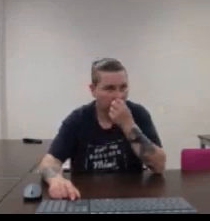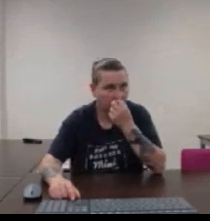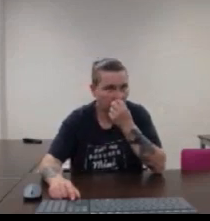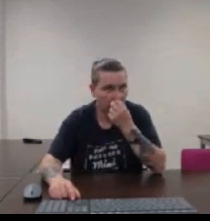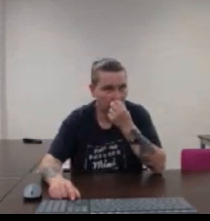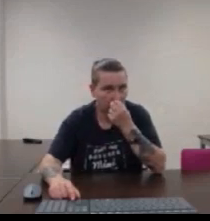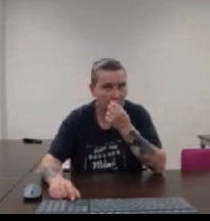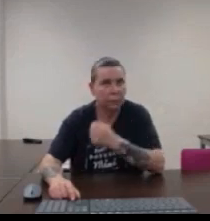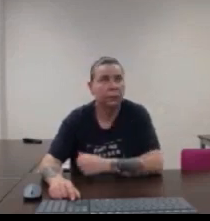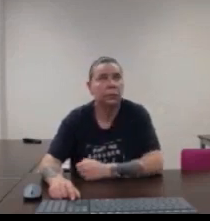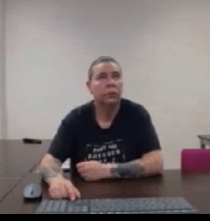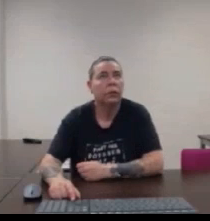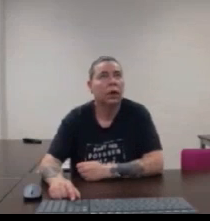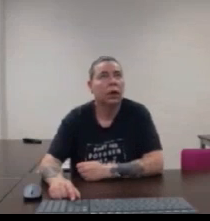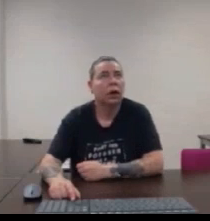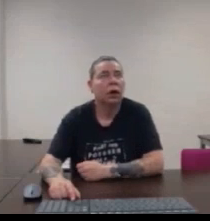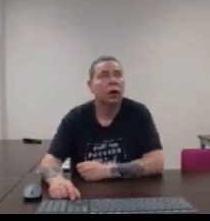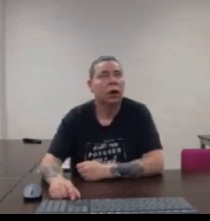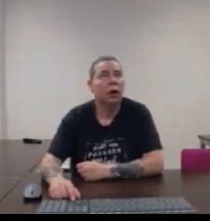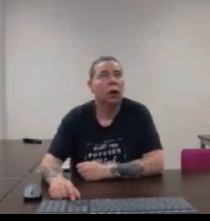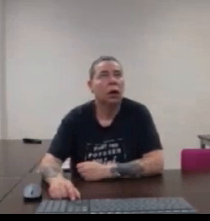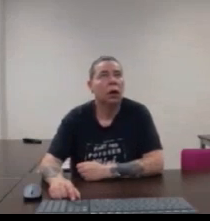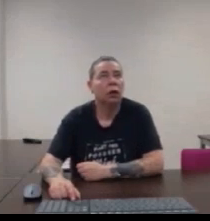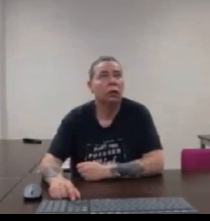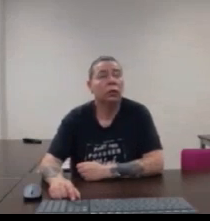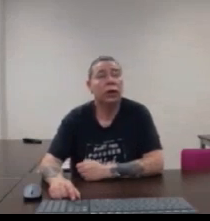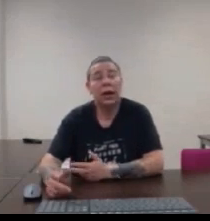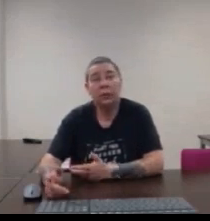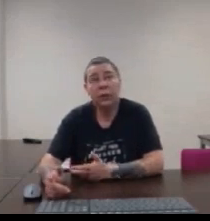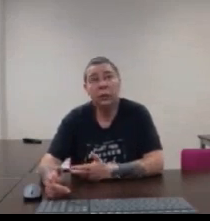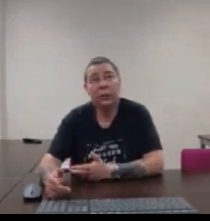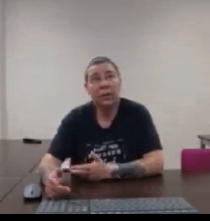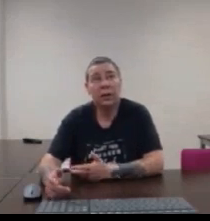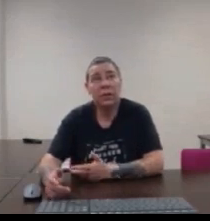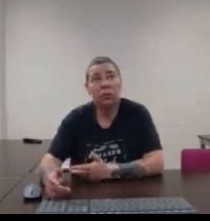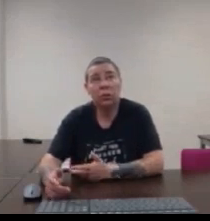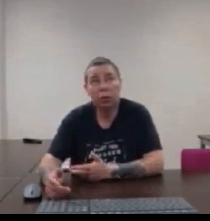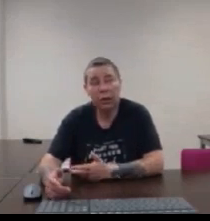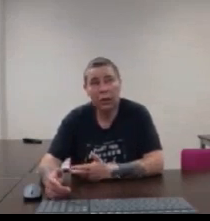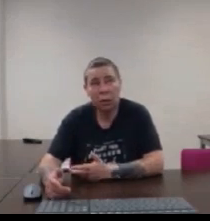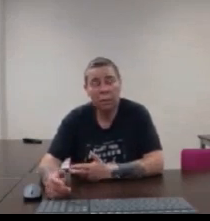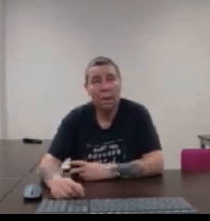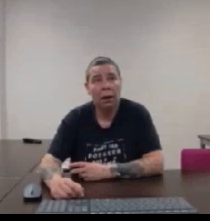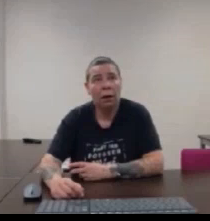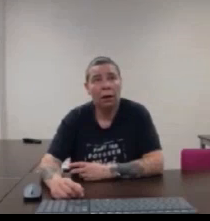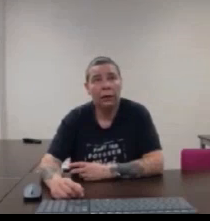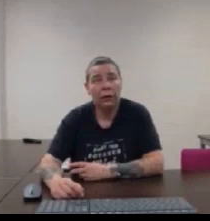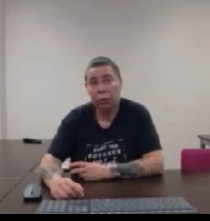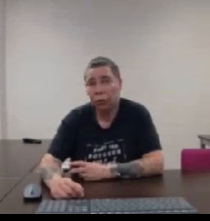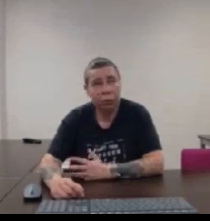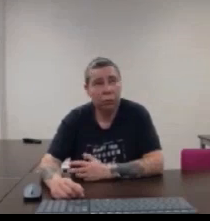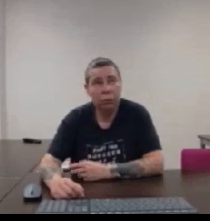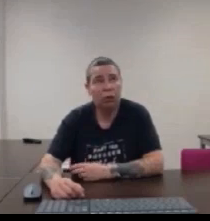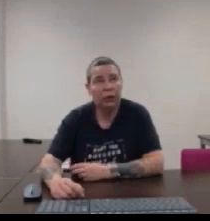partie basse des lunettes. Voilà pour l'écran. Donc, il arrive aussi qu'on travaille avec 2 ou 3 écrans.